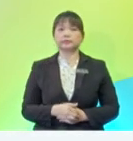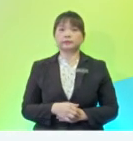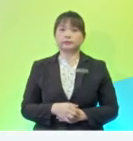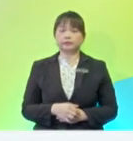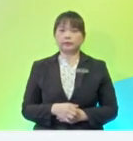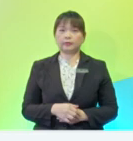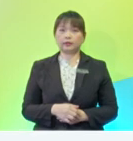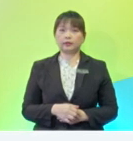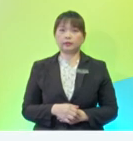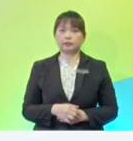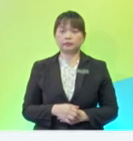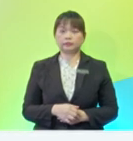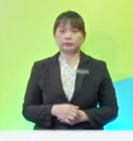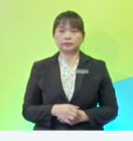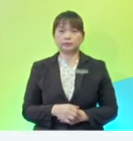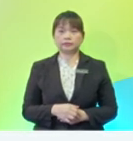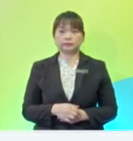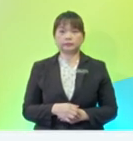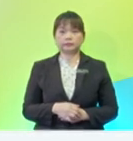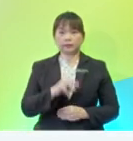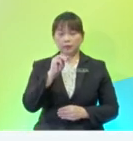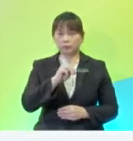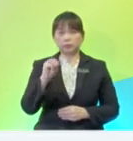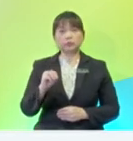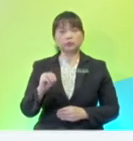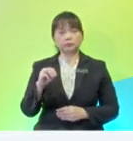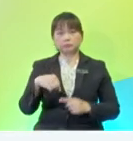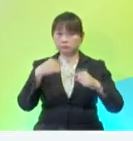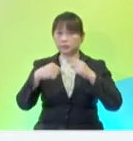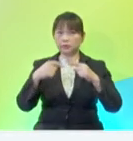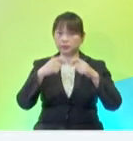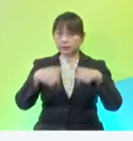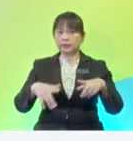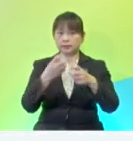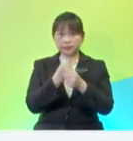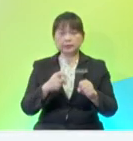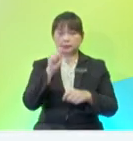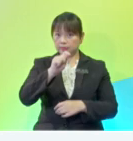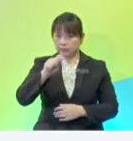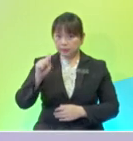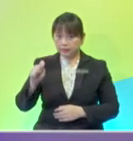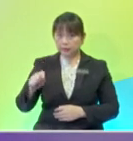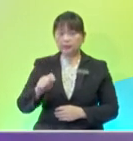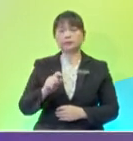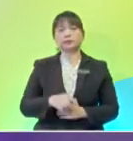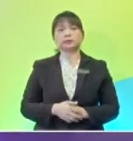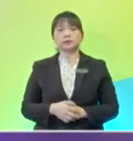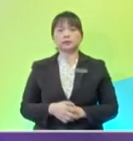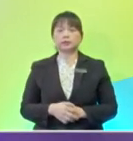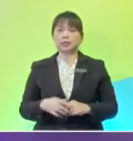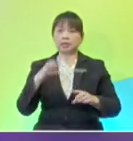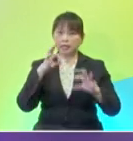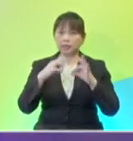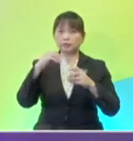tahu oke apabila Dahsyat tanda begini kalau dalam silinder Al